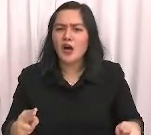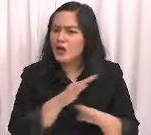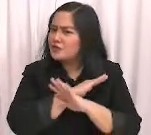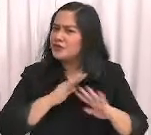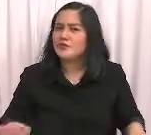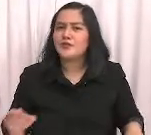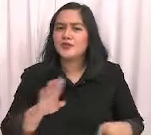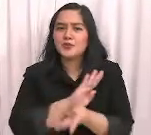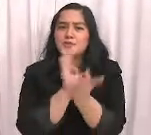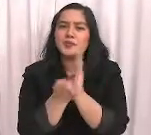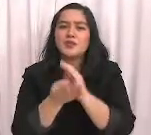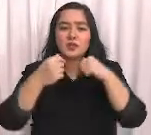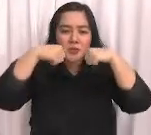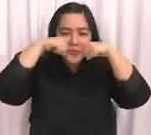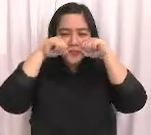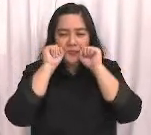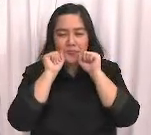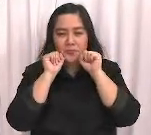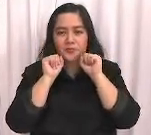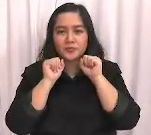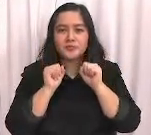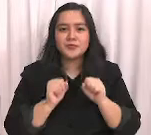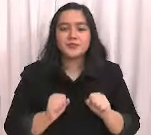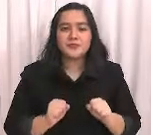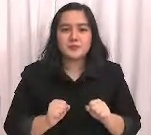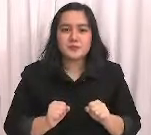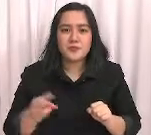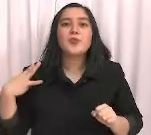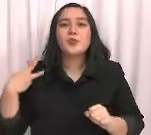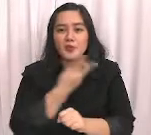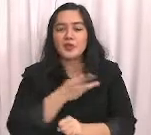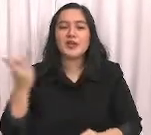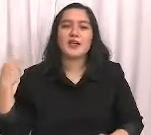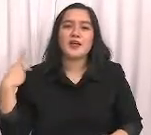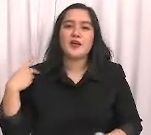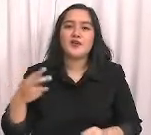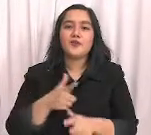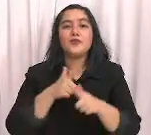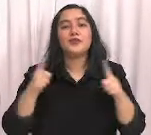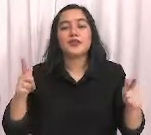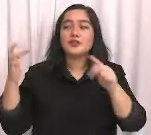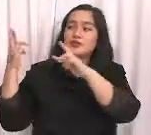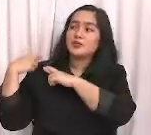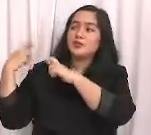Pero napakalaki ng task natin bilang mga ina. Yeah. Actually,